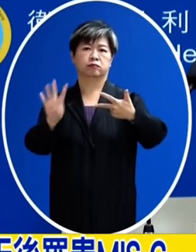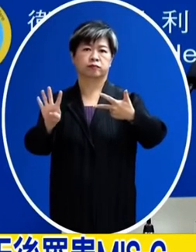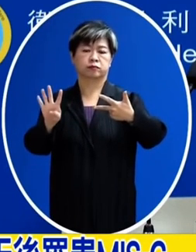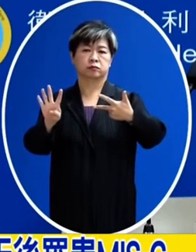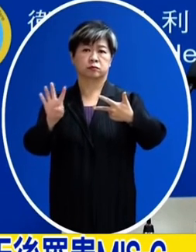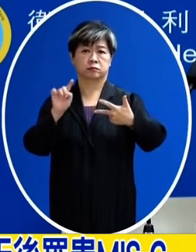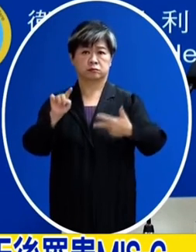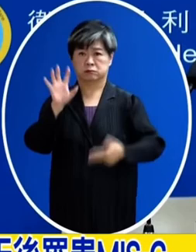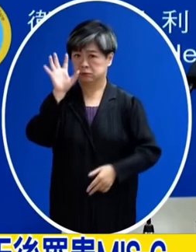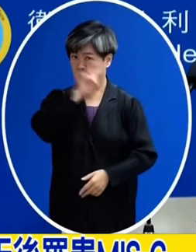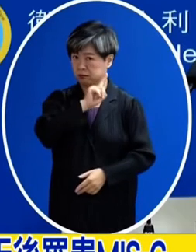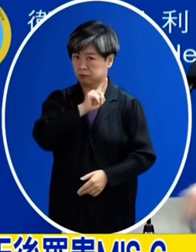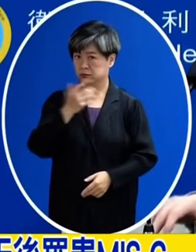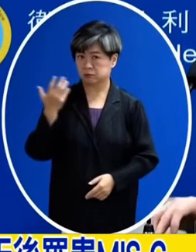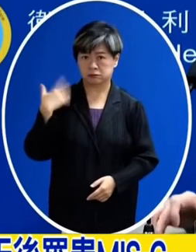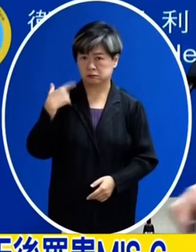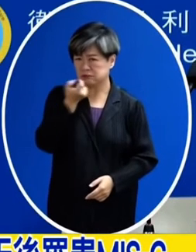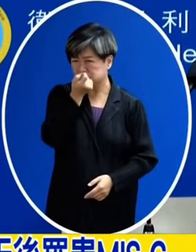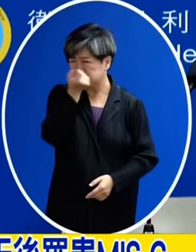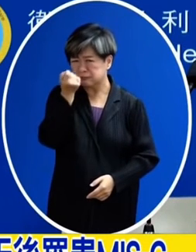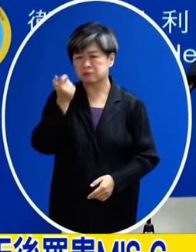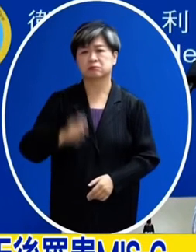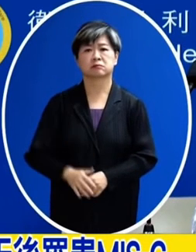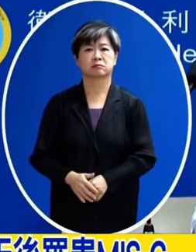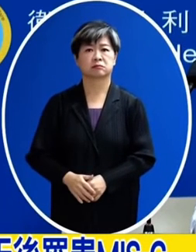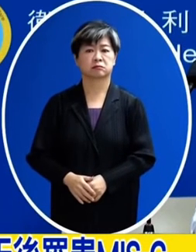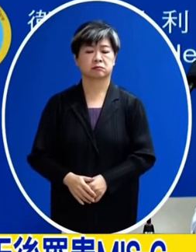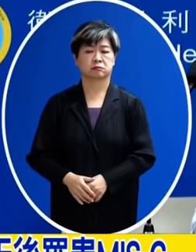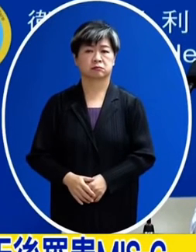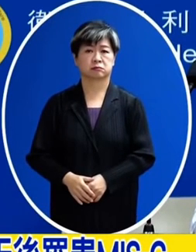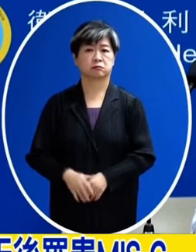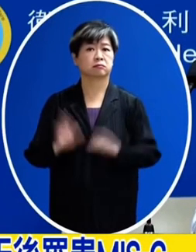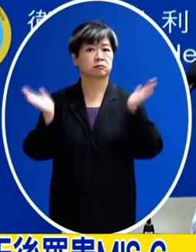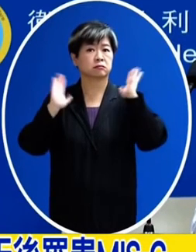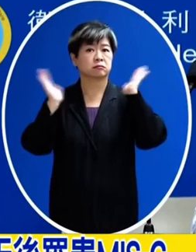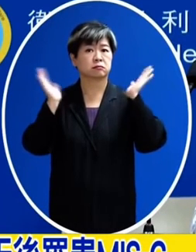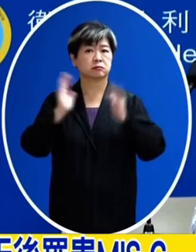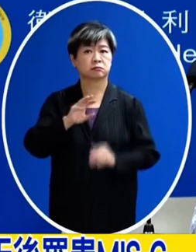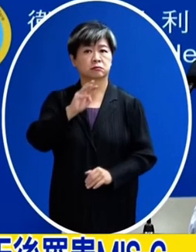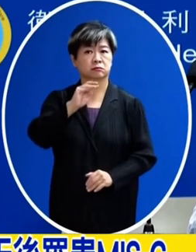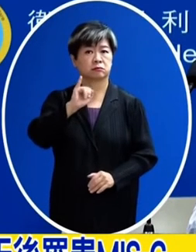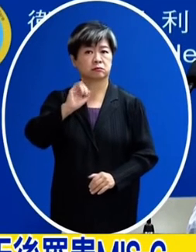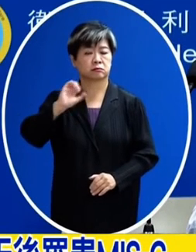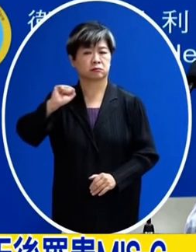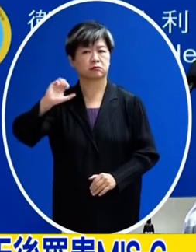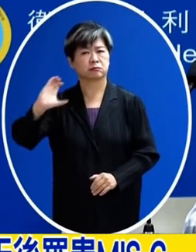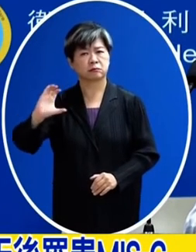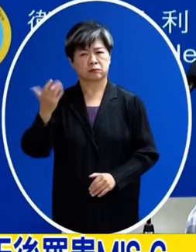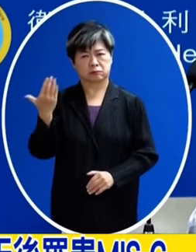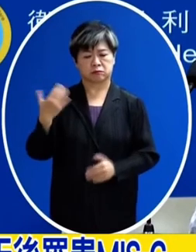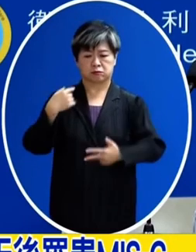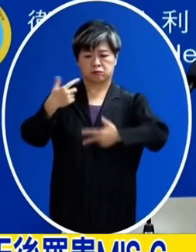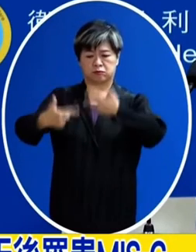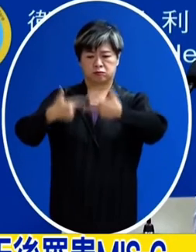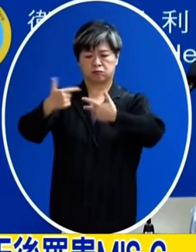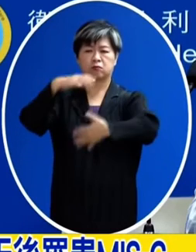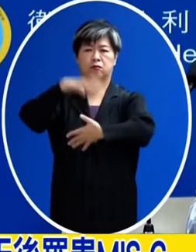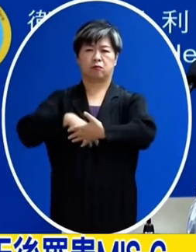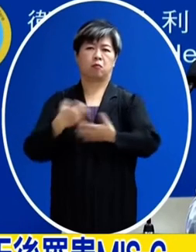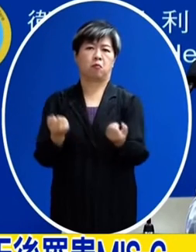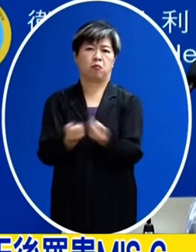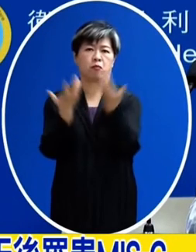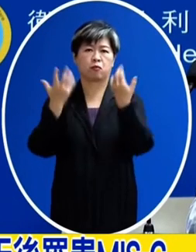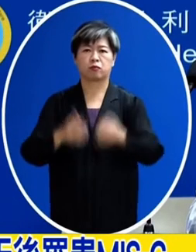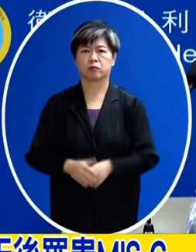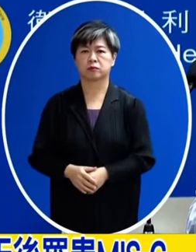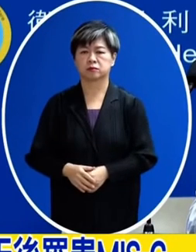应该是很罕见的一个情形，我们大部分的这个 Miss C 的个案都还是在这个6周内会发生，所以